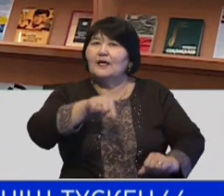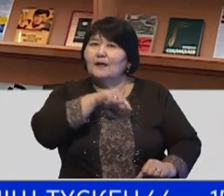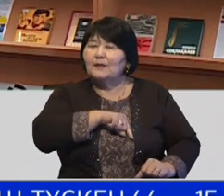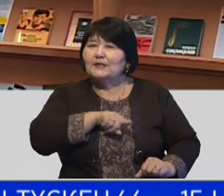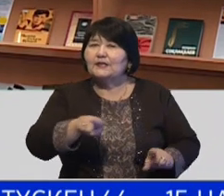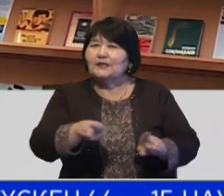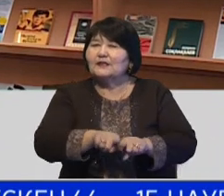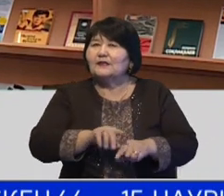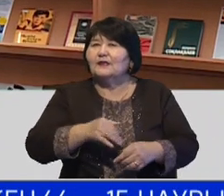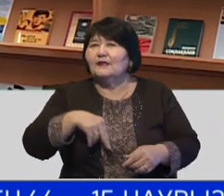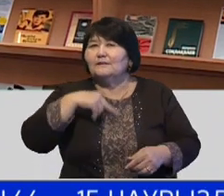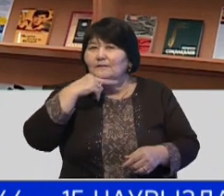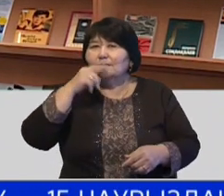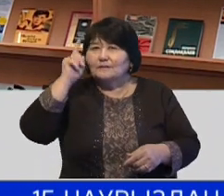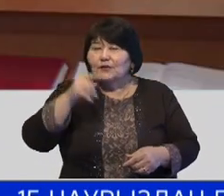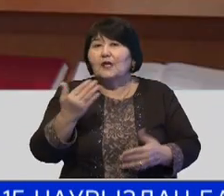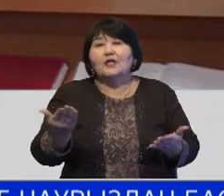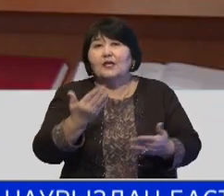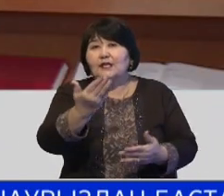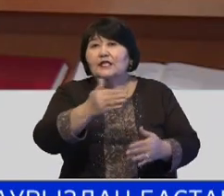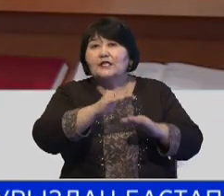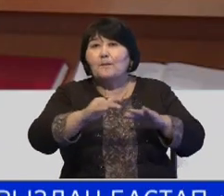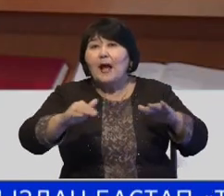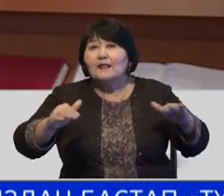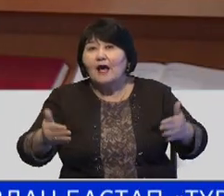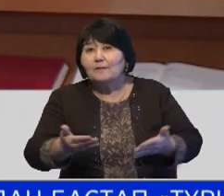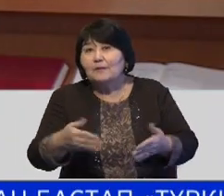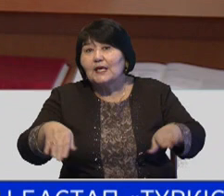біткен қайсарлық деп білеміз. Неге мысалы сіз балаларменен